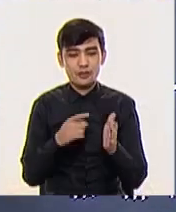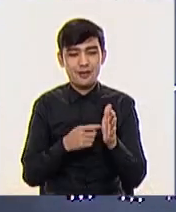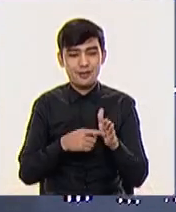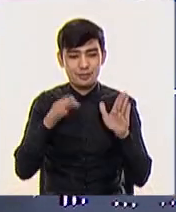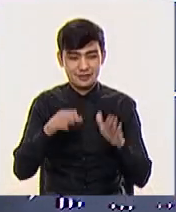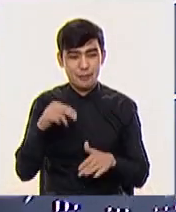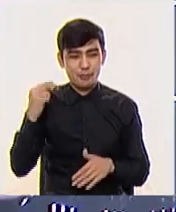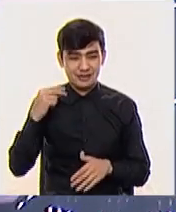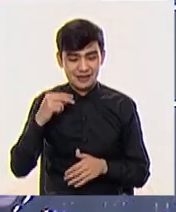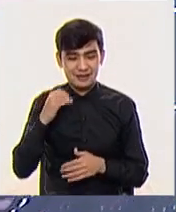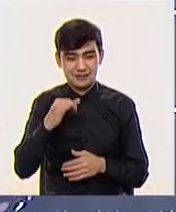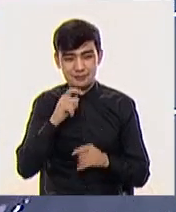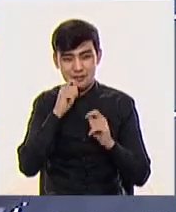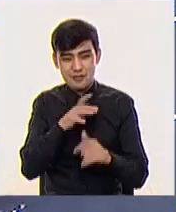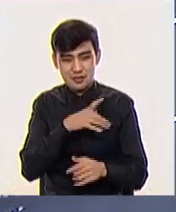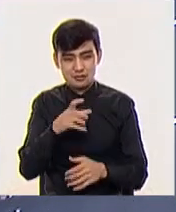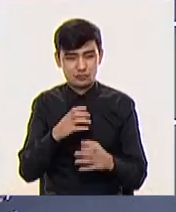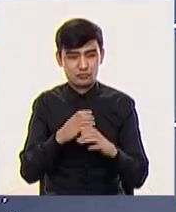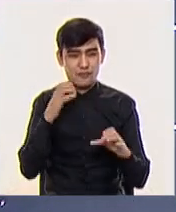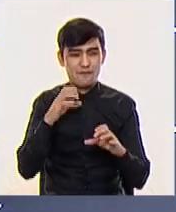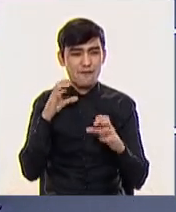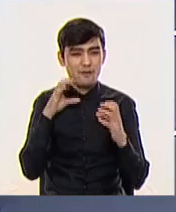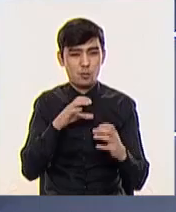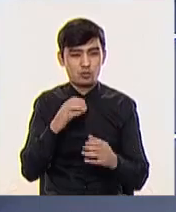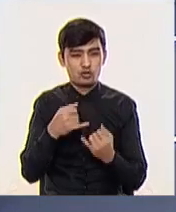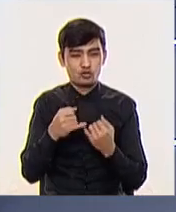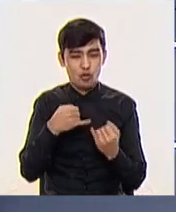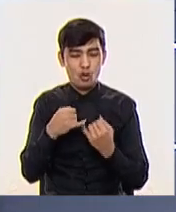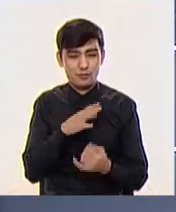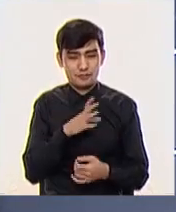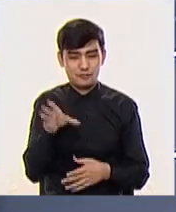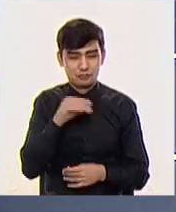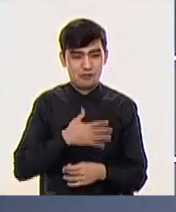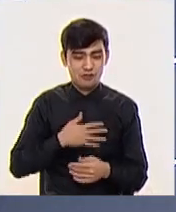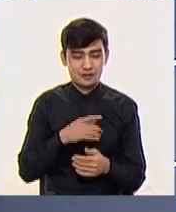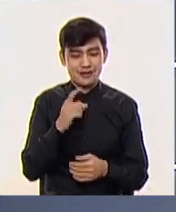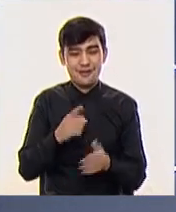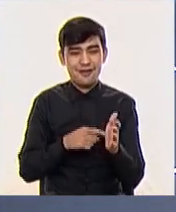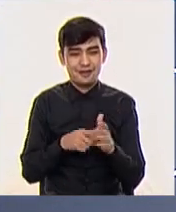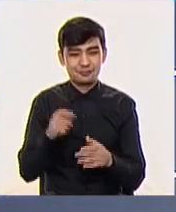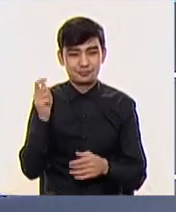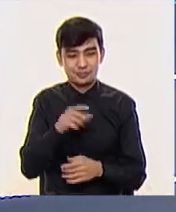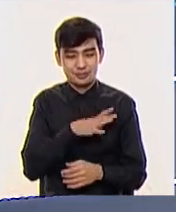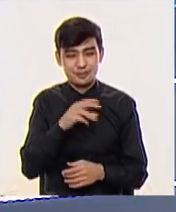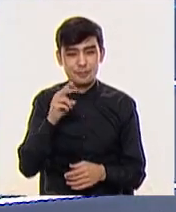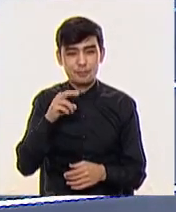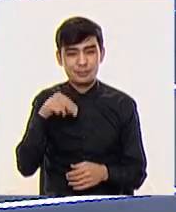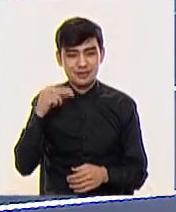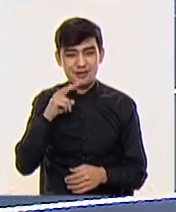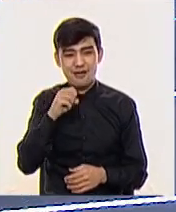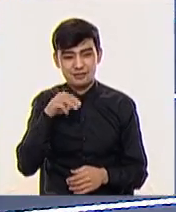Қарағандылықтарды президент сыйлағанына сары автобус сары уайымға салдыртты. Былтыр Қарағандыға келген сапарында Қасым Жомарт